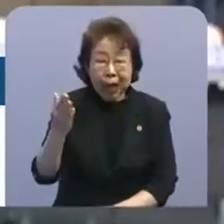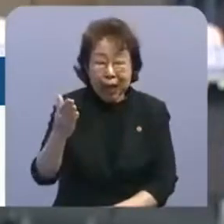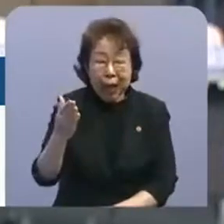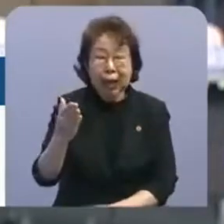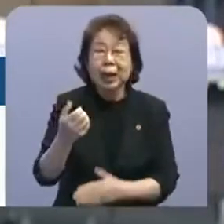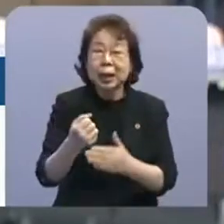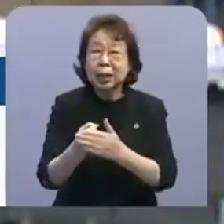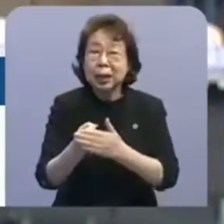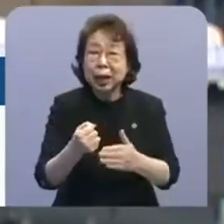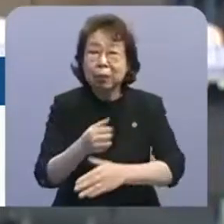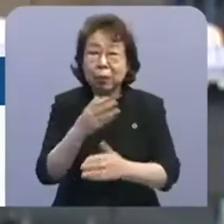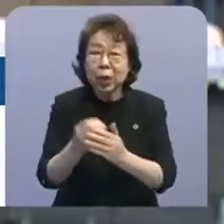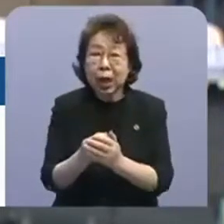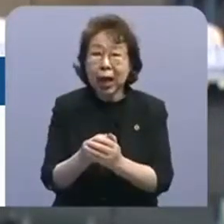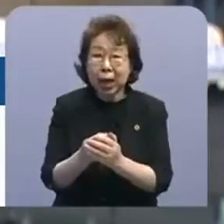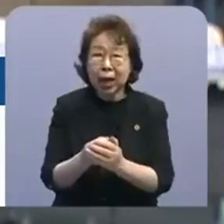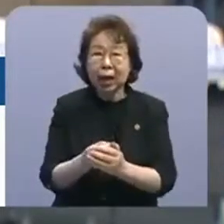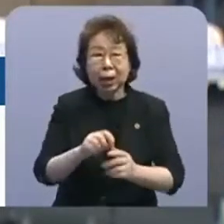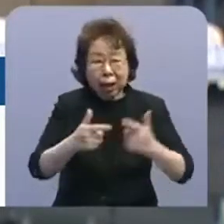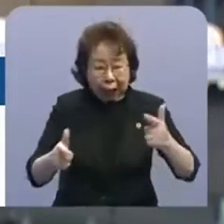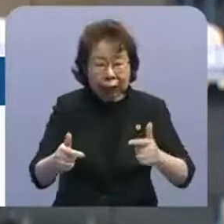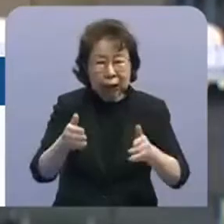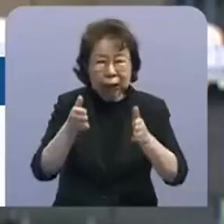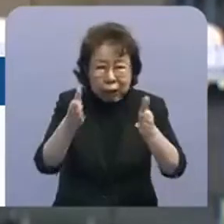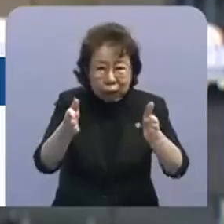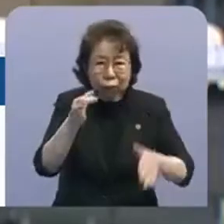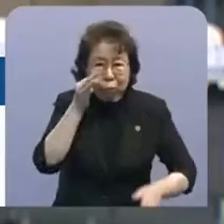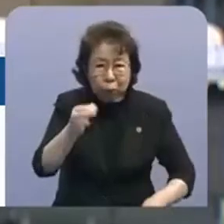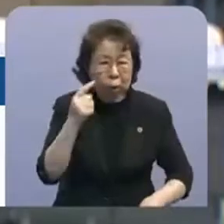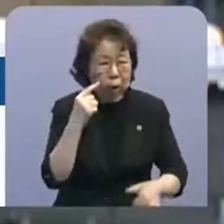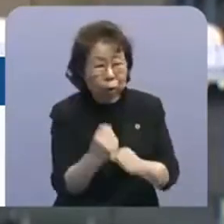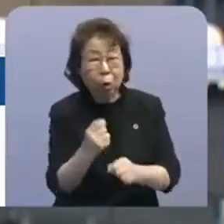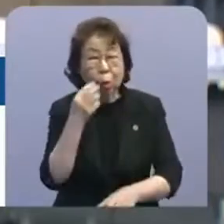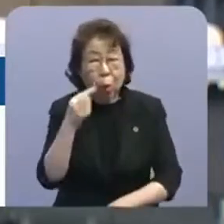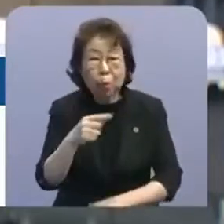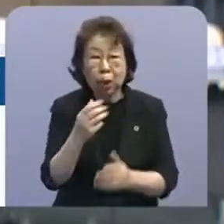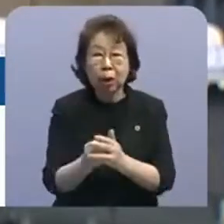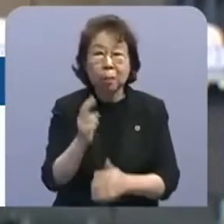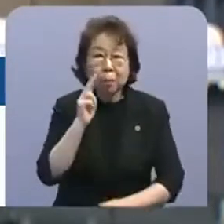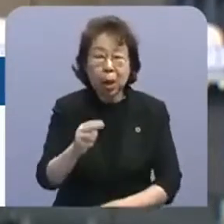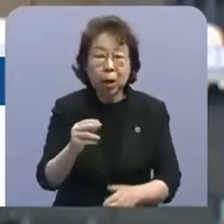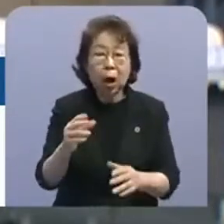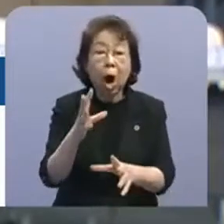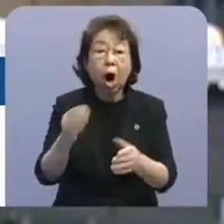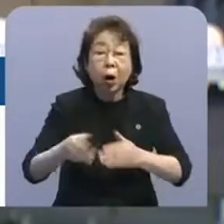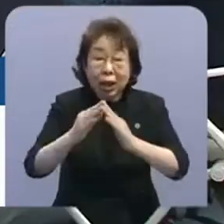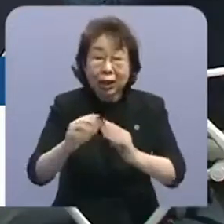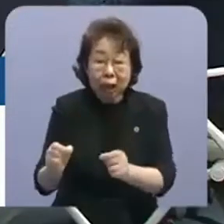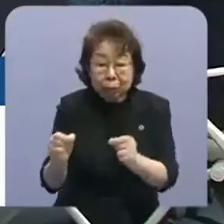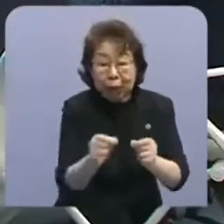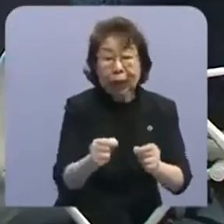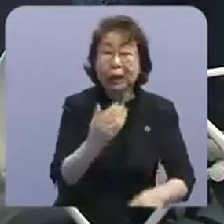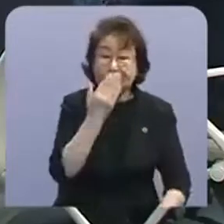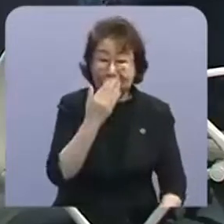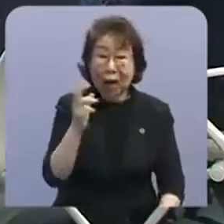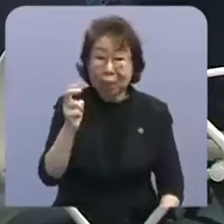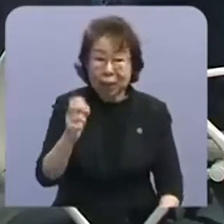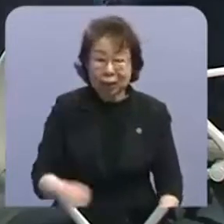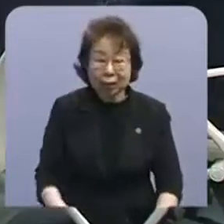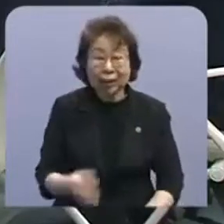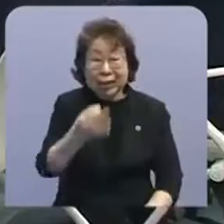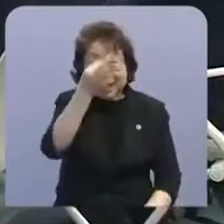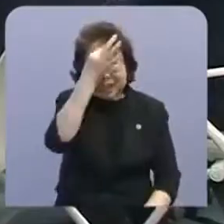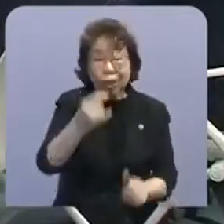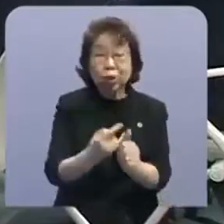하면 합해서 우리가 연구를 해보면 중지를 못 하보면 상당히 땡길 수 있지 않겠나 그렇게 보고 있습니다. 기술위원회는